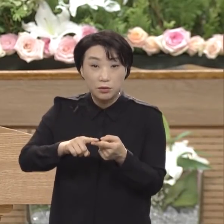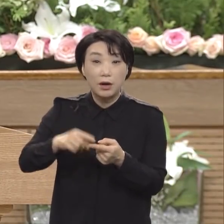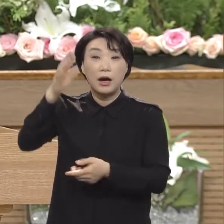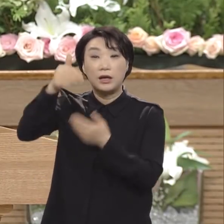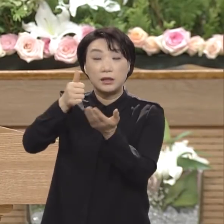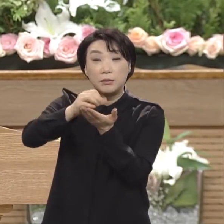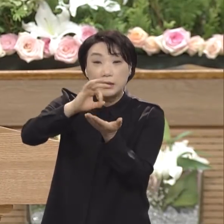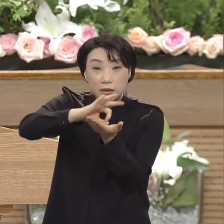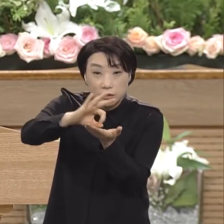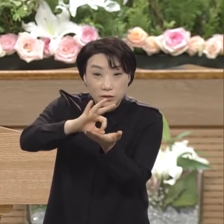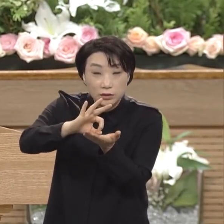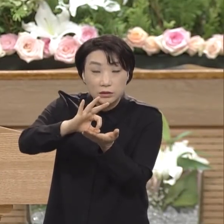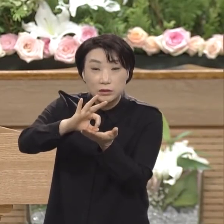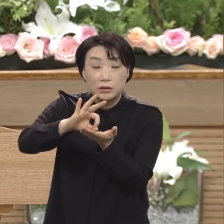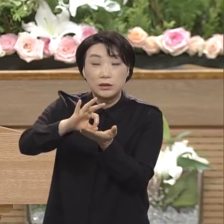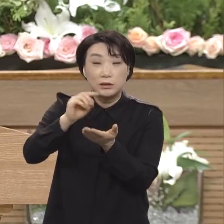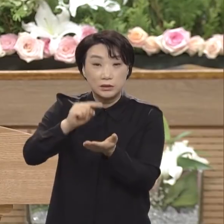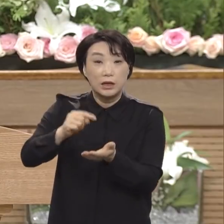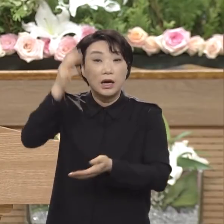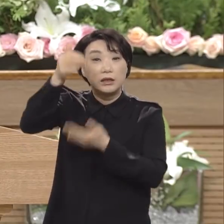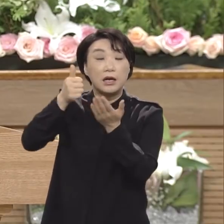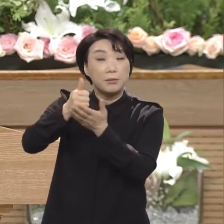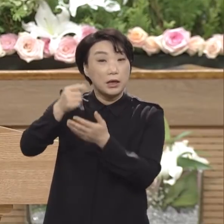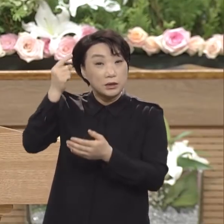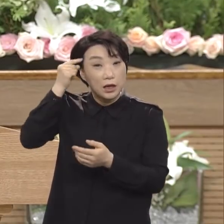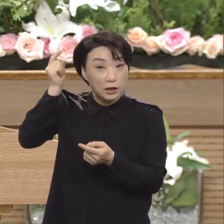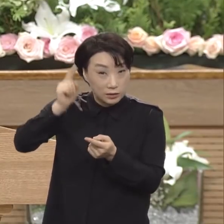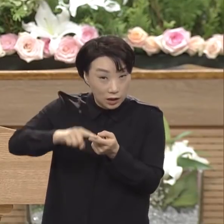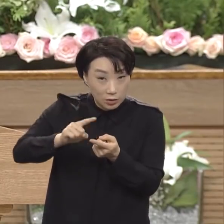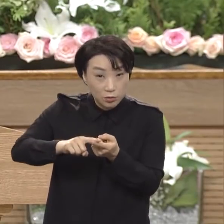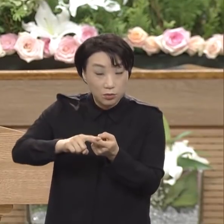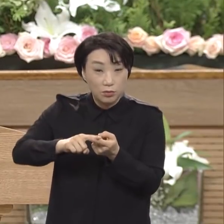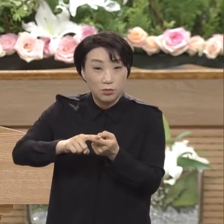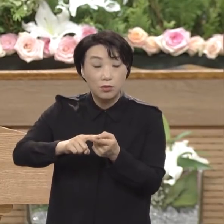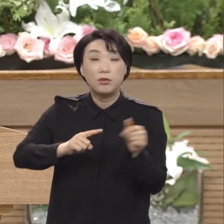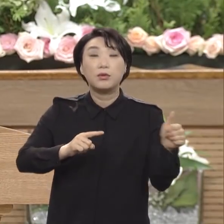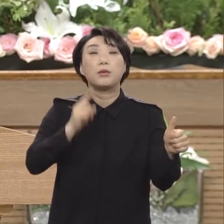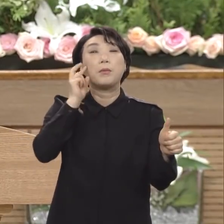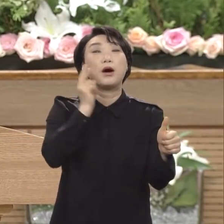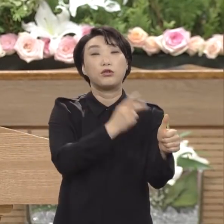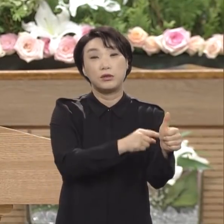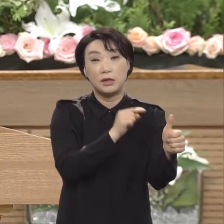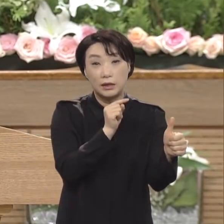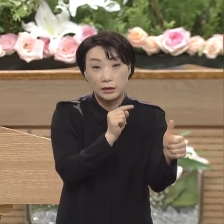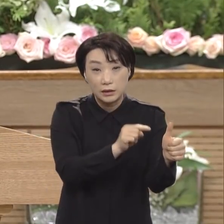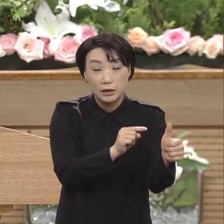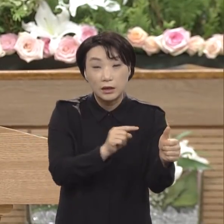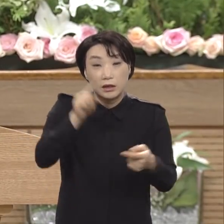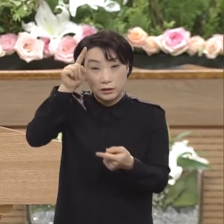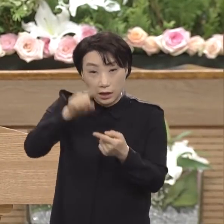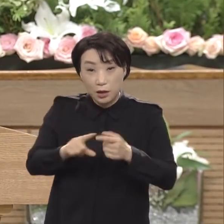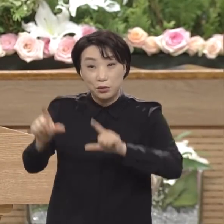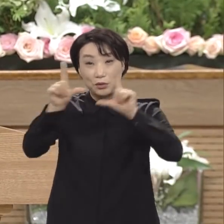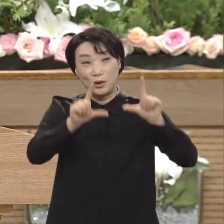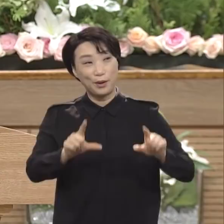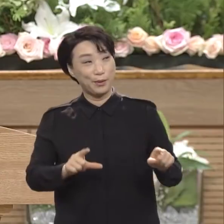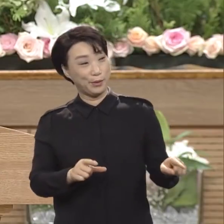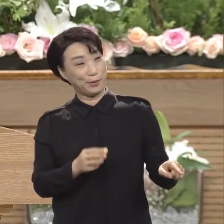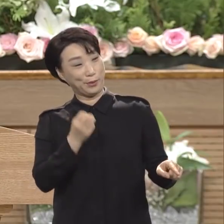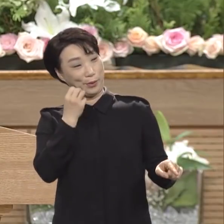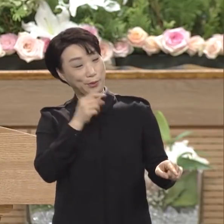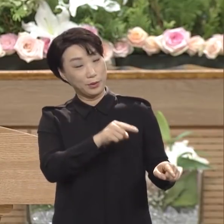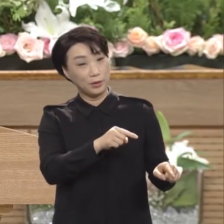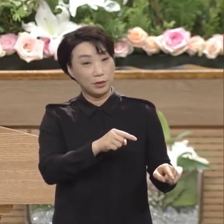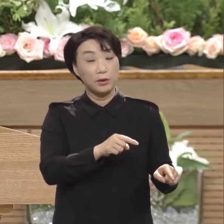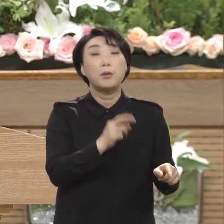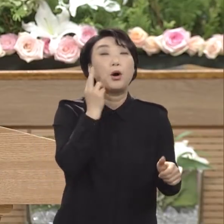하나님이 쓰시겠다고는 하나님의 의향대로 바울이 그렇게 살았다는 것은 바울의